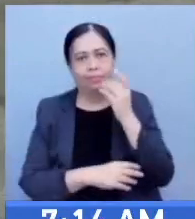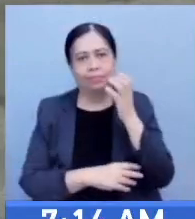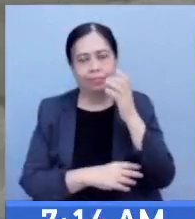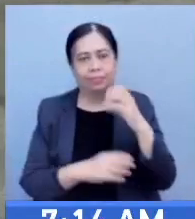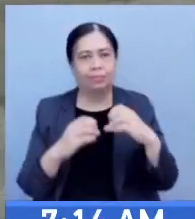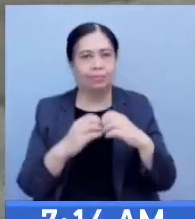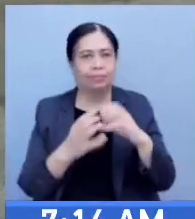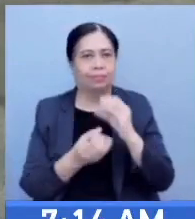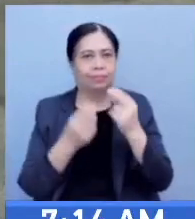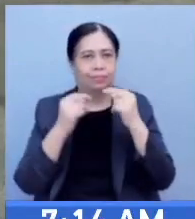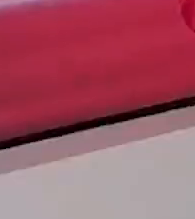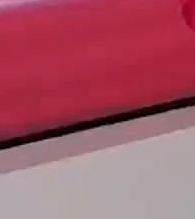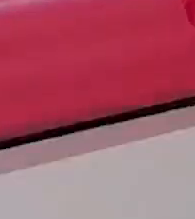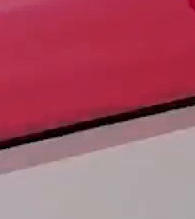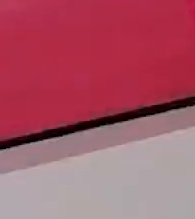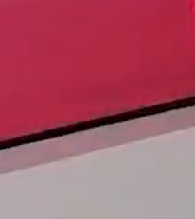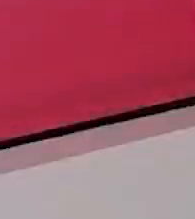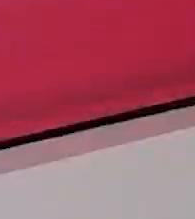Integrated News.